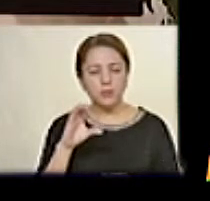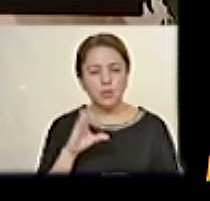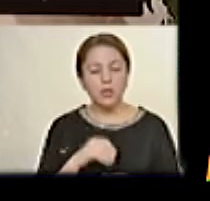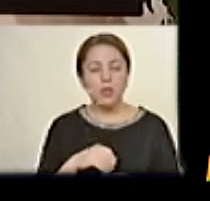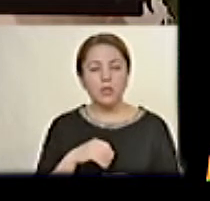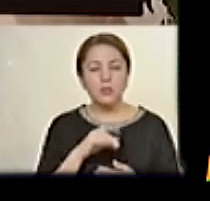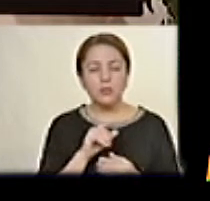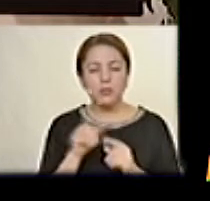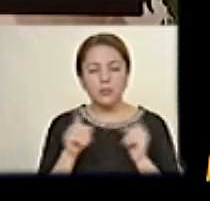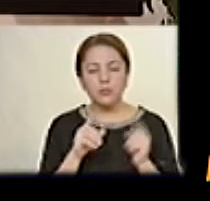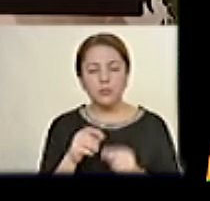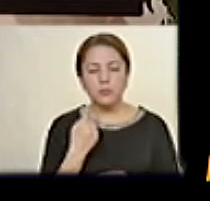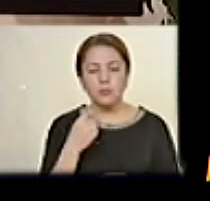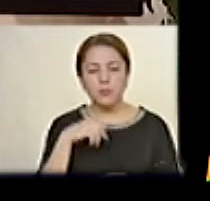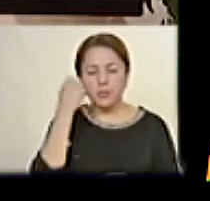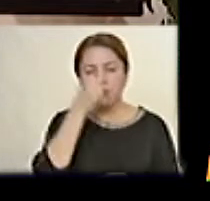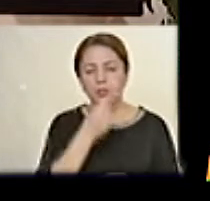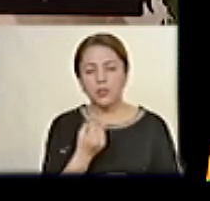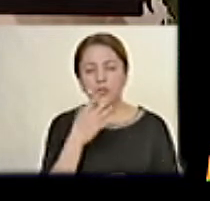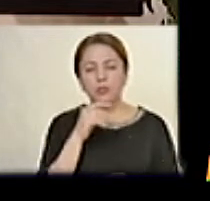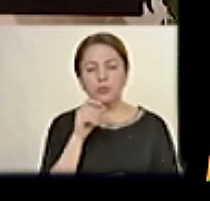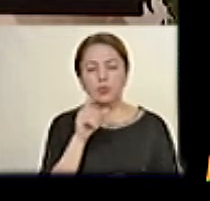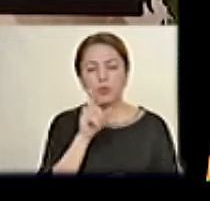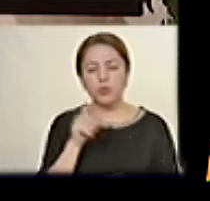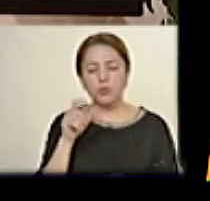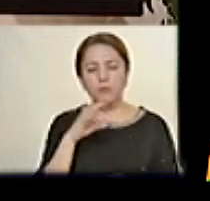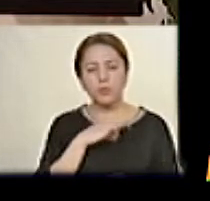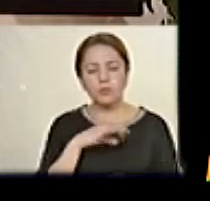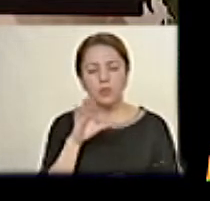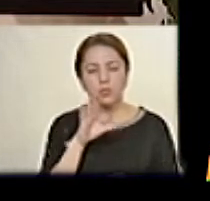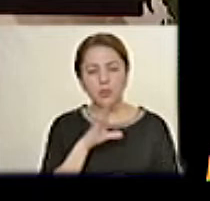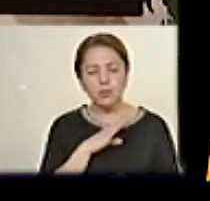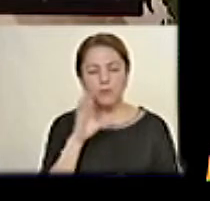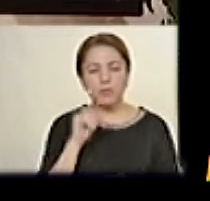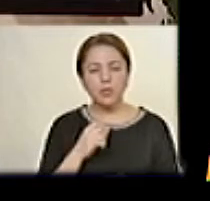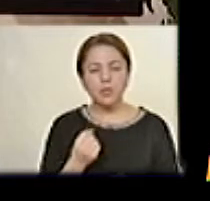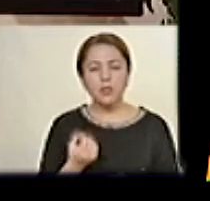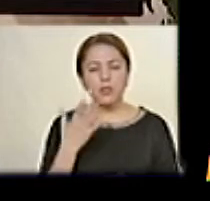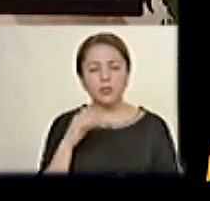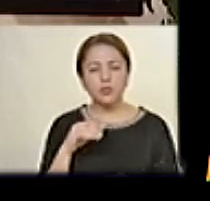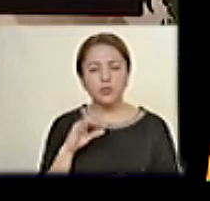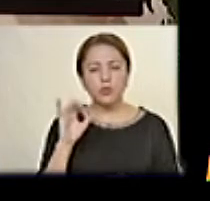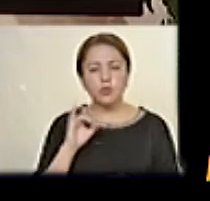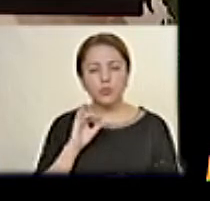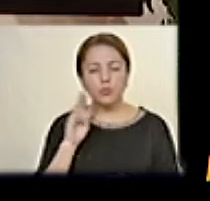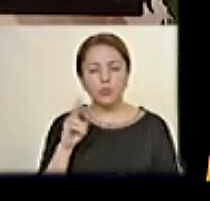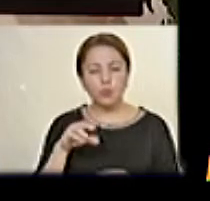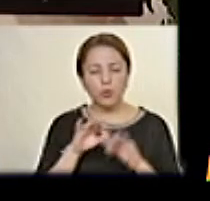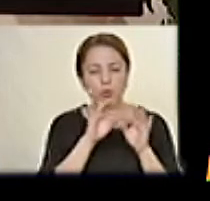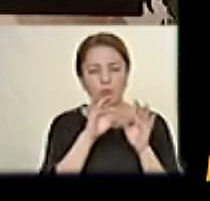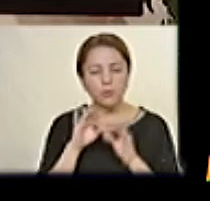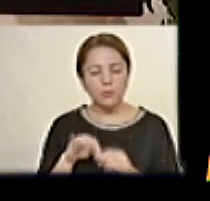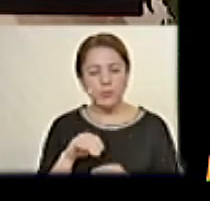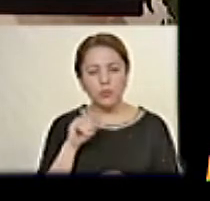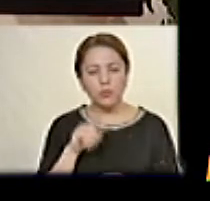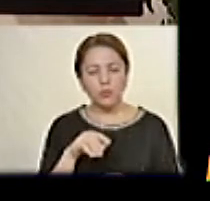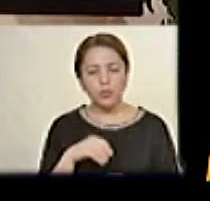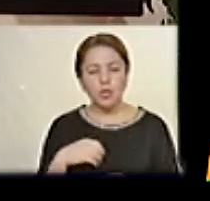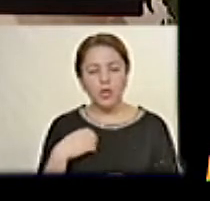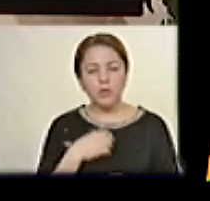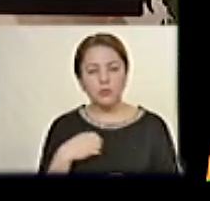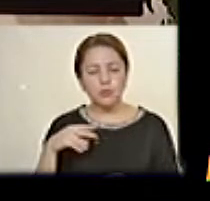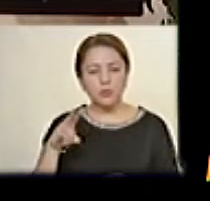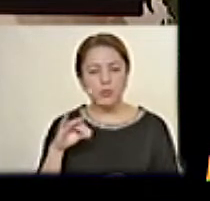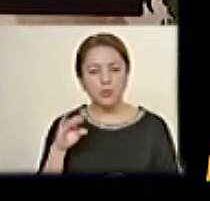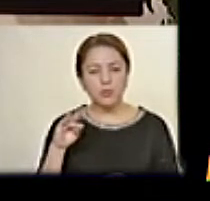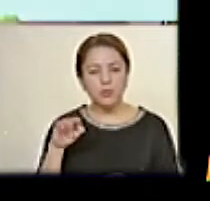yiliga qancha yo'lovchi foydalanmoqda, qancha yuk tashilmoqda va aynan ana shu tarmoqning O'zbekistondagi asosiy liniyalari